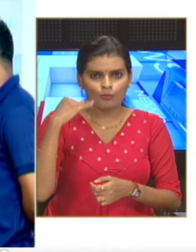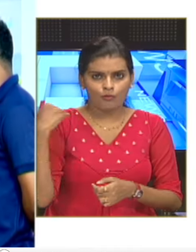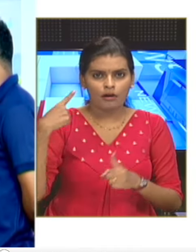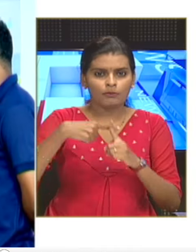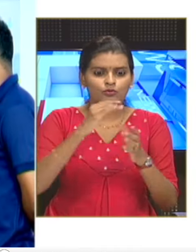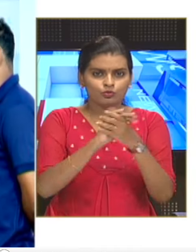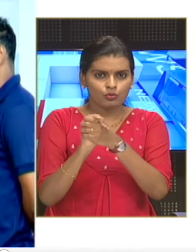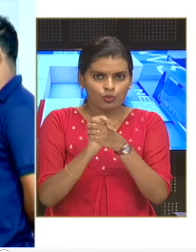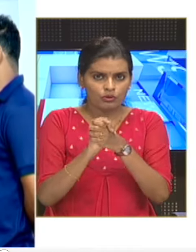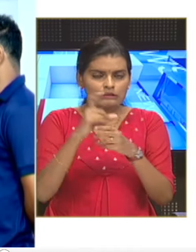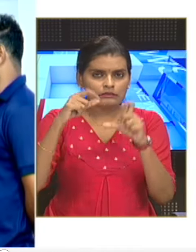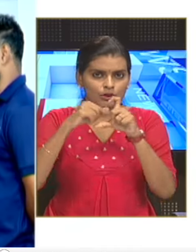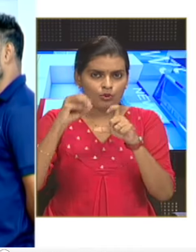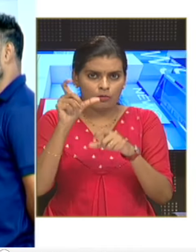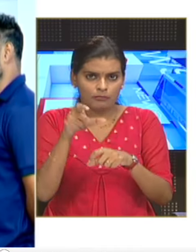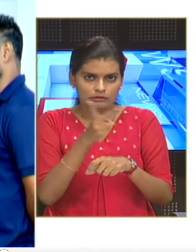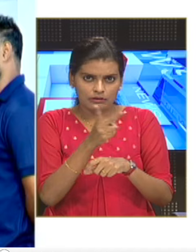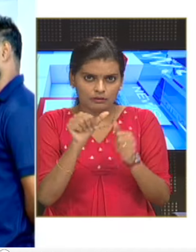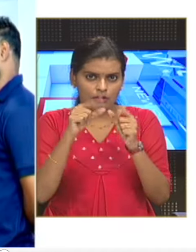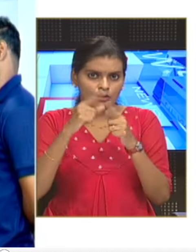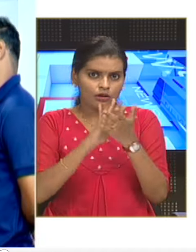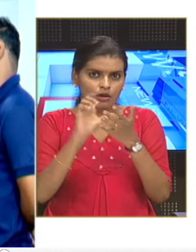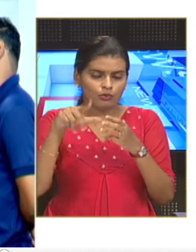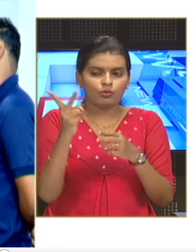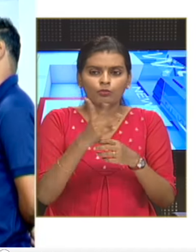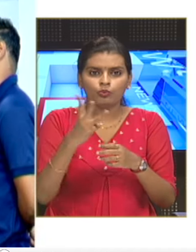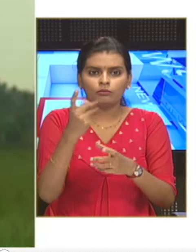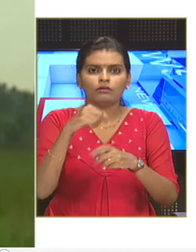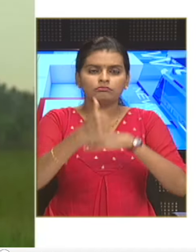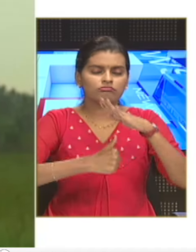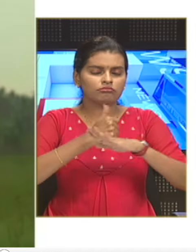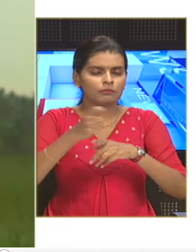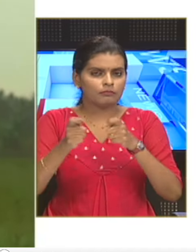സുഹൃത്തും ചീഫ് ടെക്നോളജി ഓഫീസറുമായ അതുൽ ചന്ദ്രൻ എന്നിവരാണ് സാരഥികൾ.